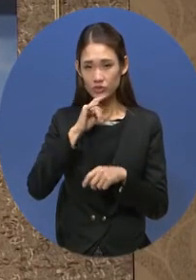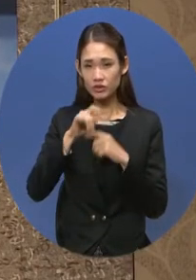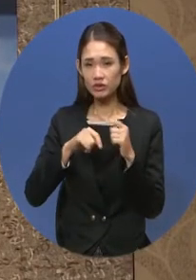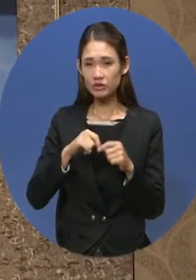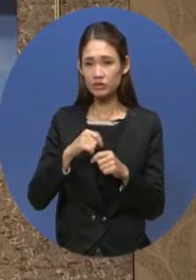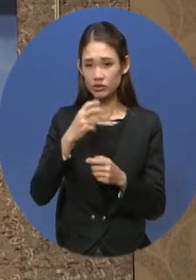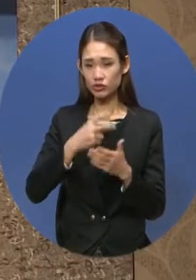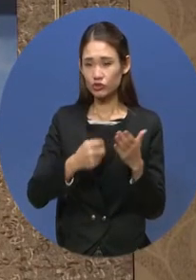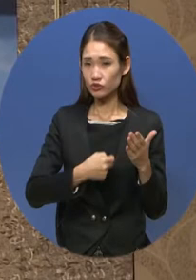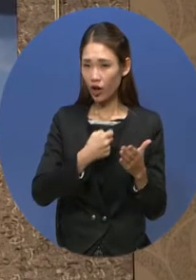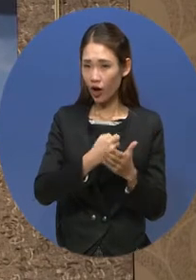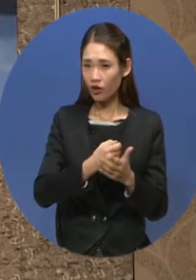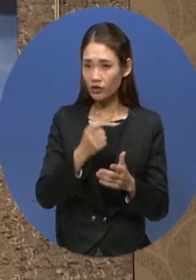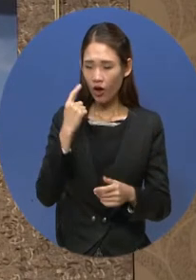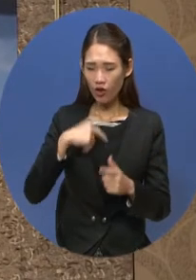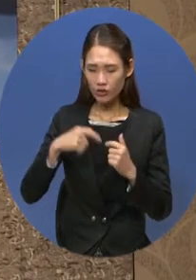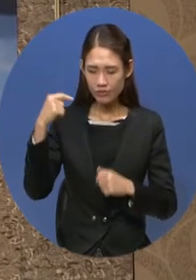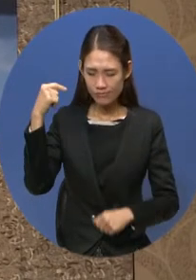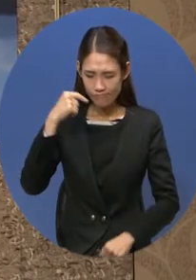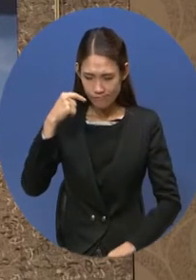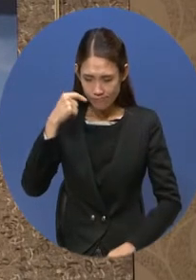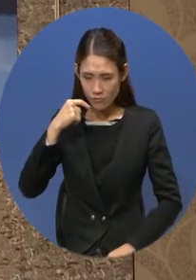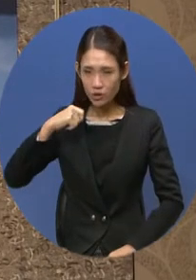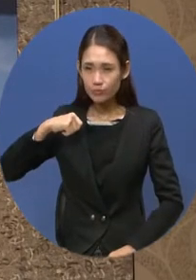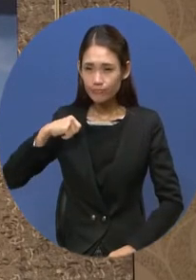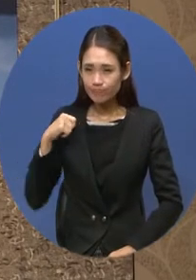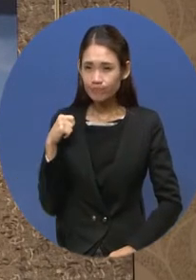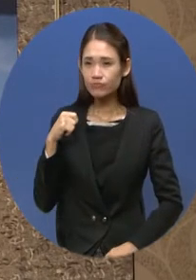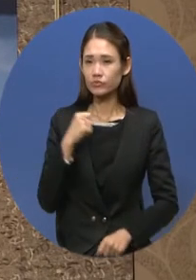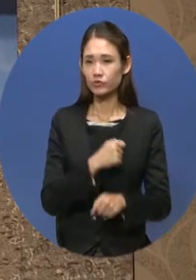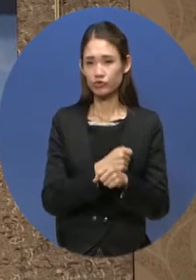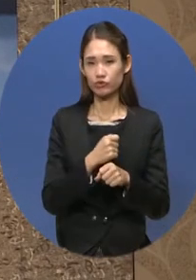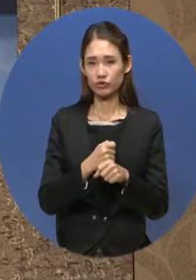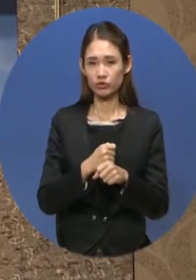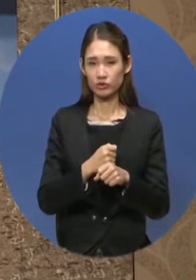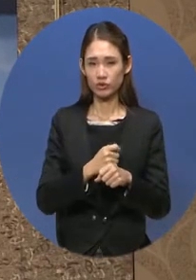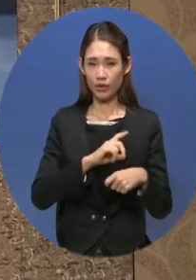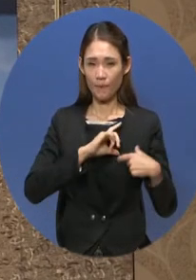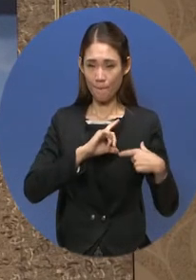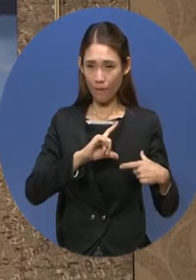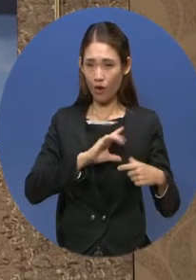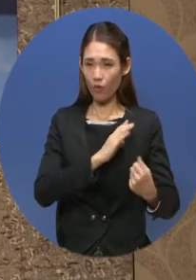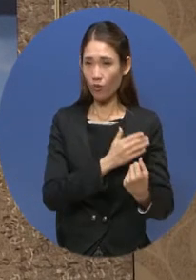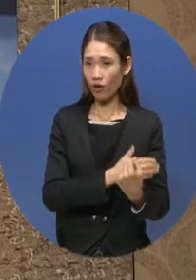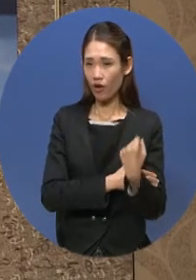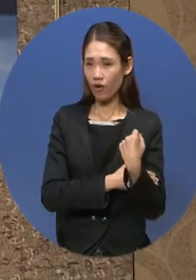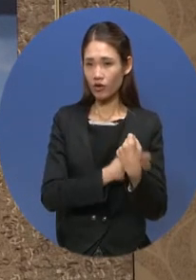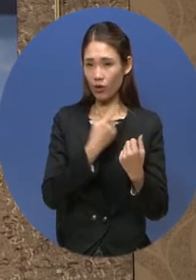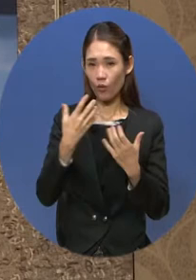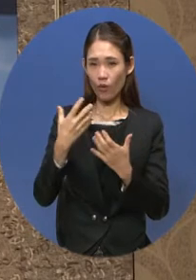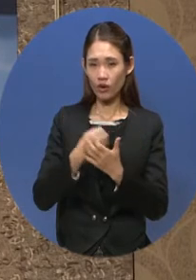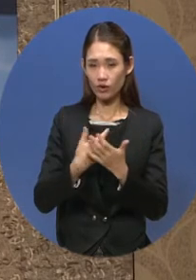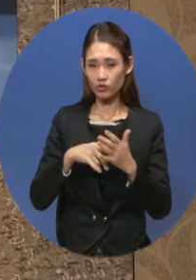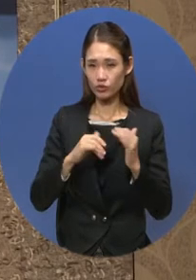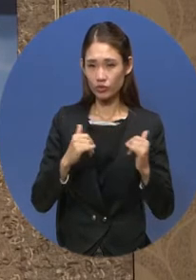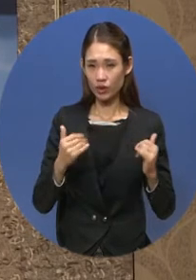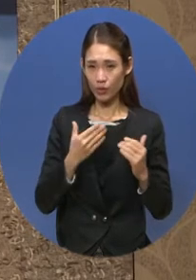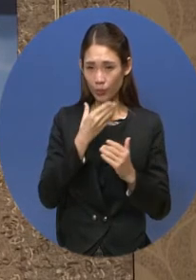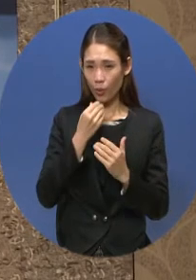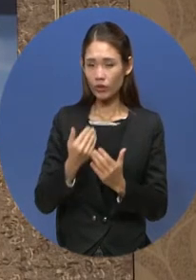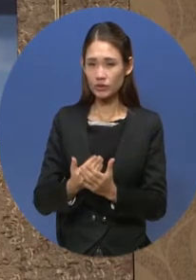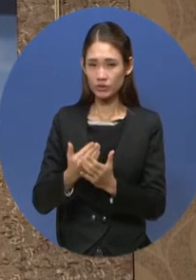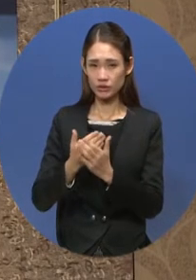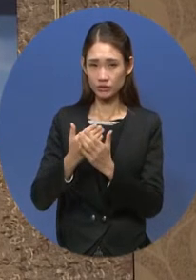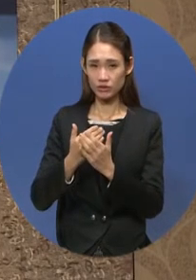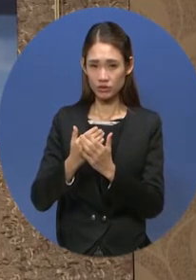실천 규정을 철저히 준수하고 의원으로서의 명예와 권위를 확립해서 주민 복지 증진과 도정 발전을